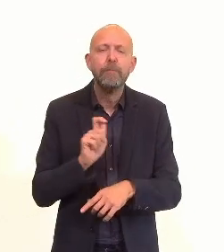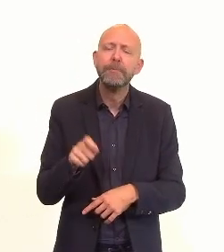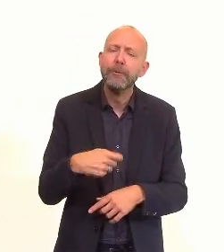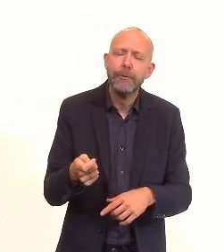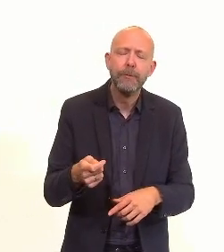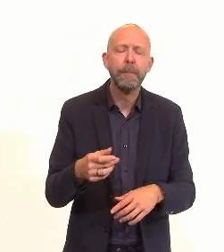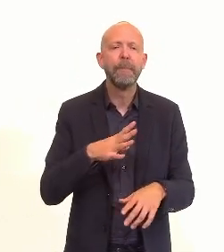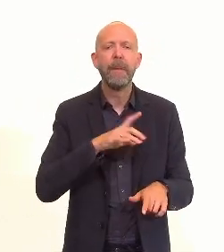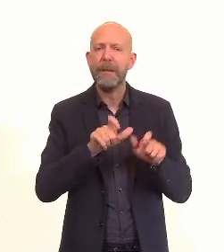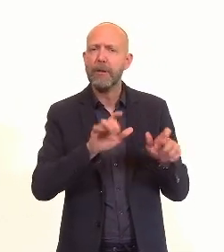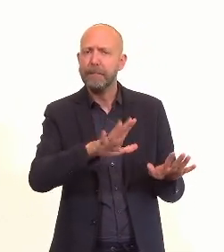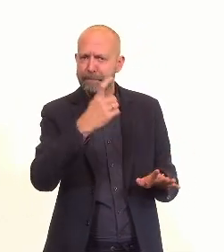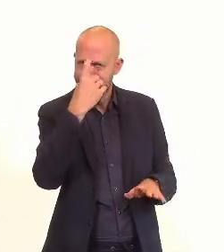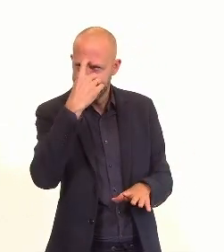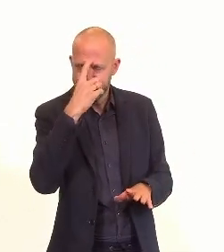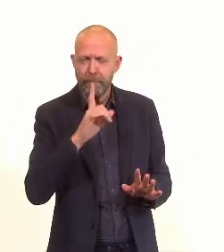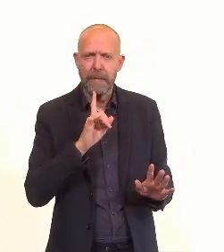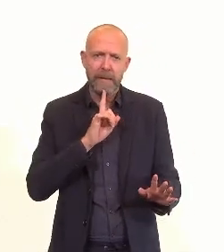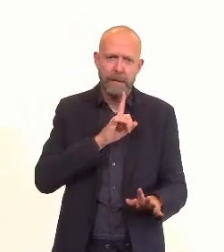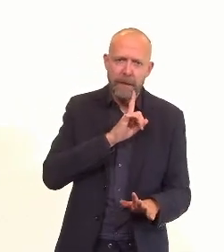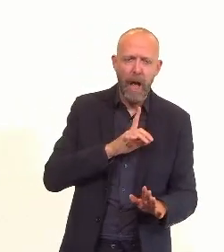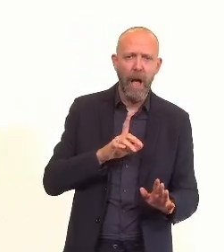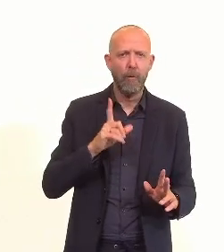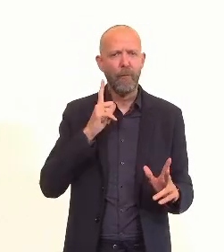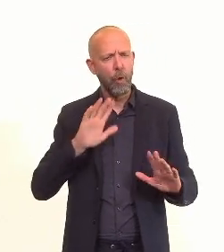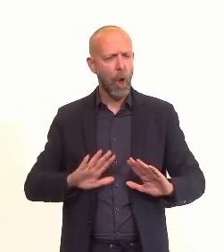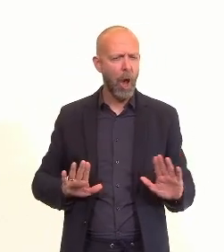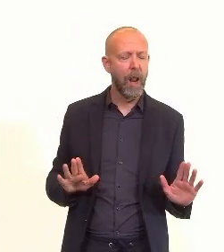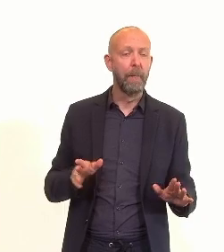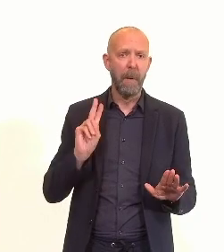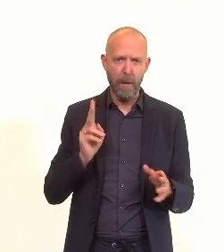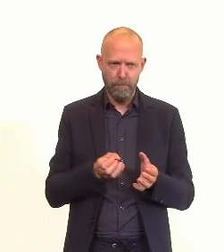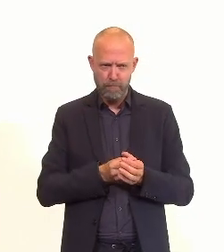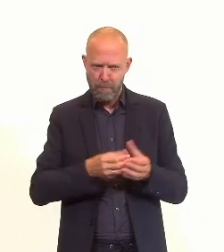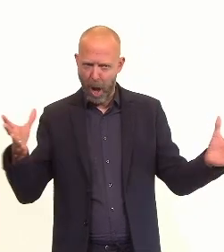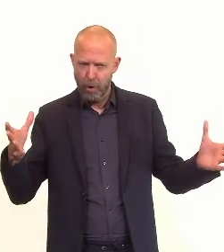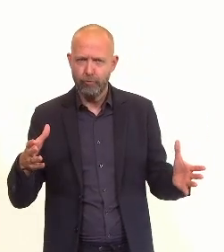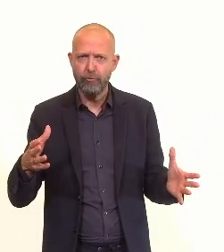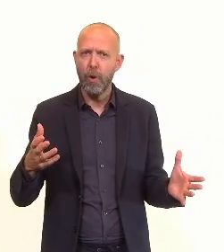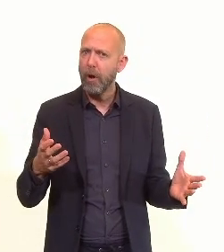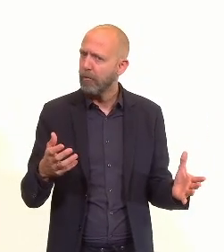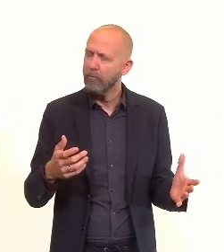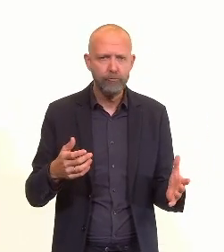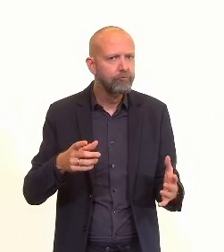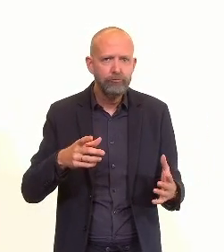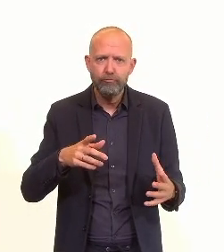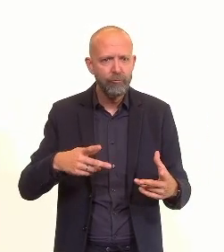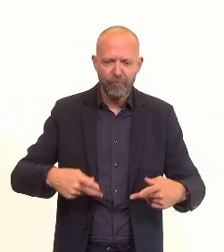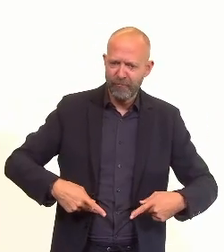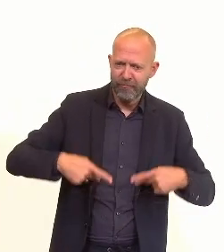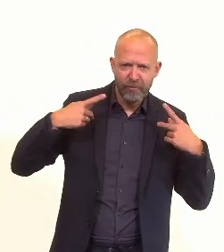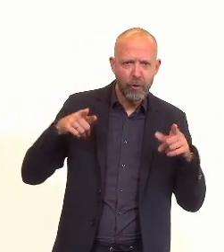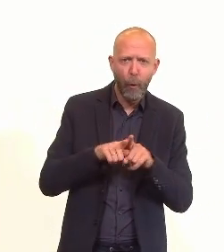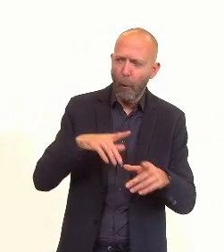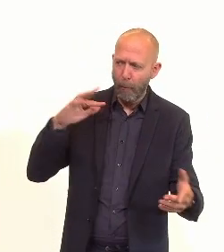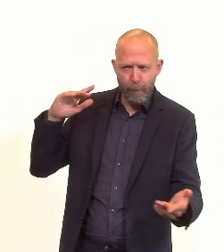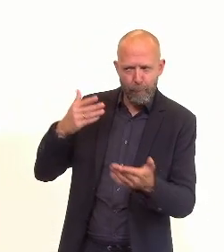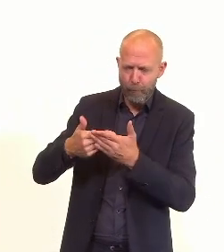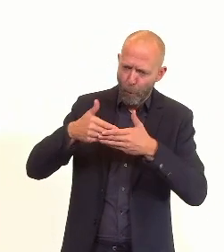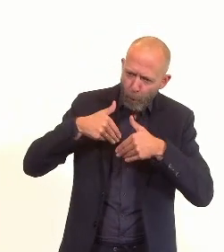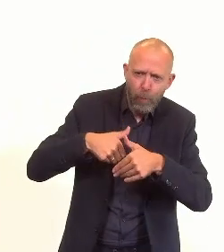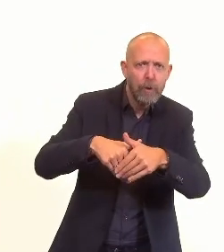des personnalités, qui ont été discrètes, qui aiment bien être tranquilles, mais la plupart des personnes veulent continuer à vivre comme elles ont vécu à